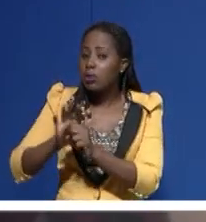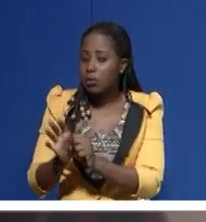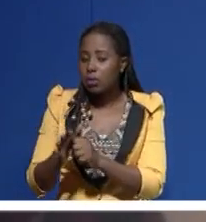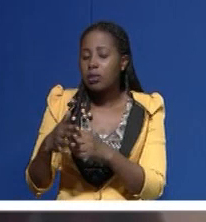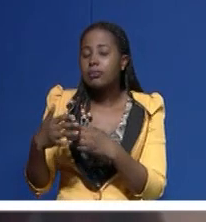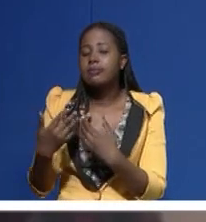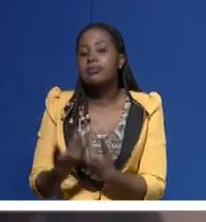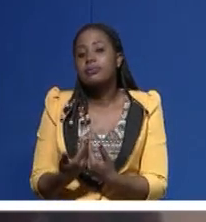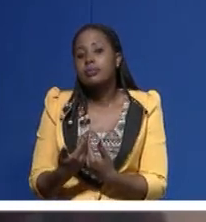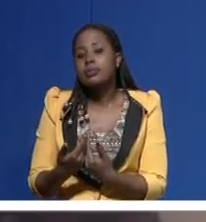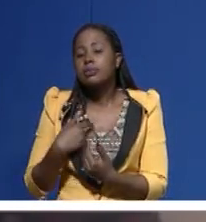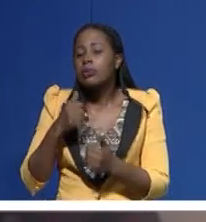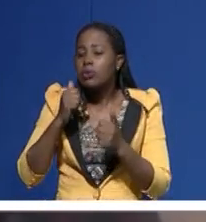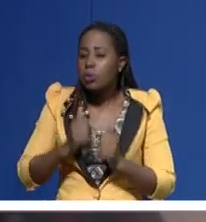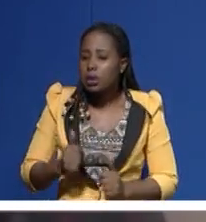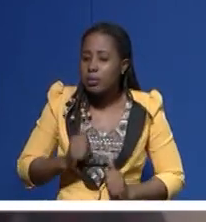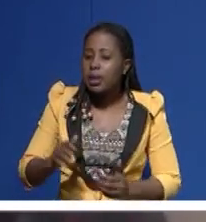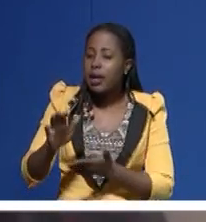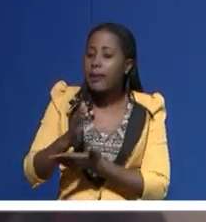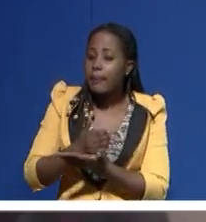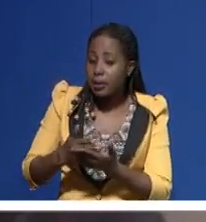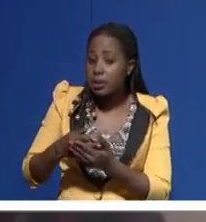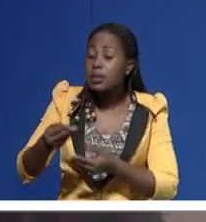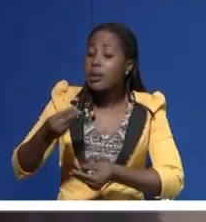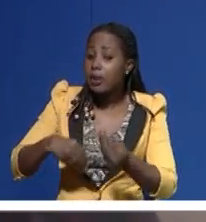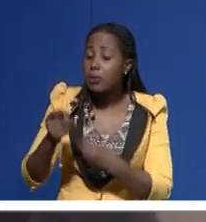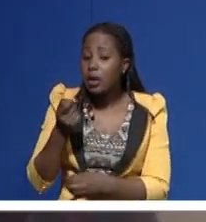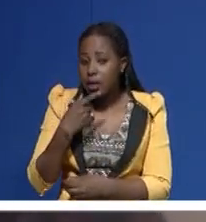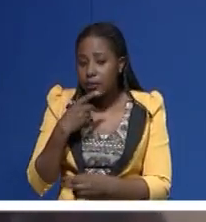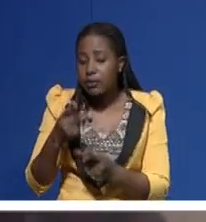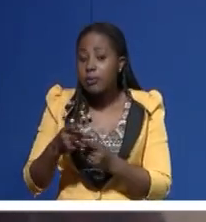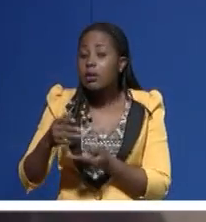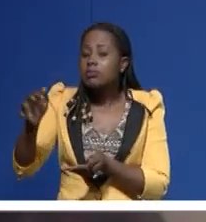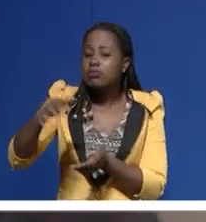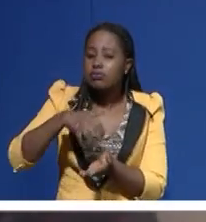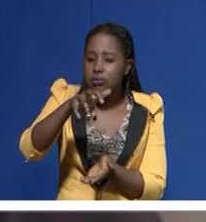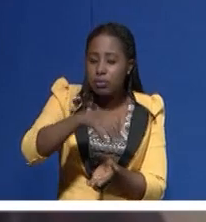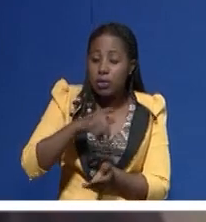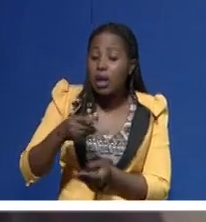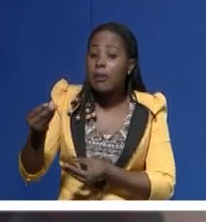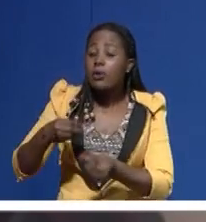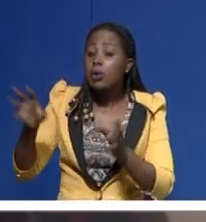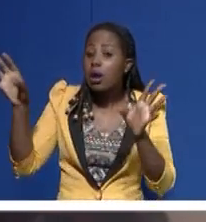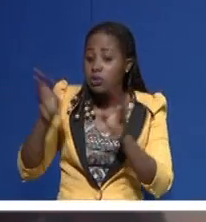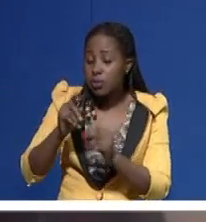hivyo tumetembelea katika baadhi ya maduka ya dawa na hata supermarkets, maduka yale ya jumla